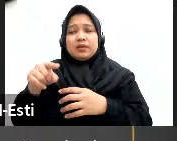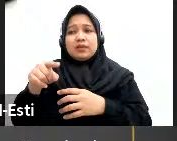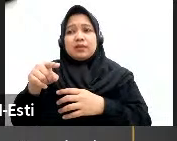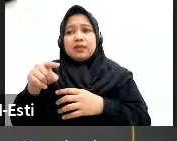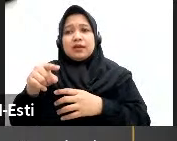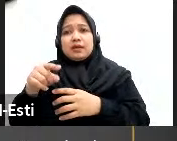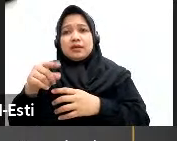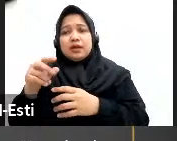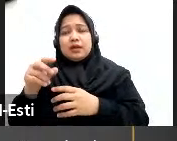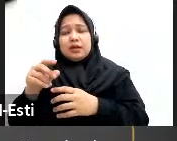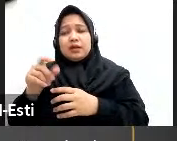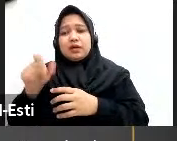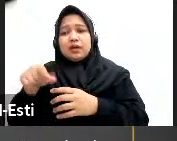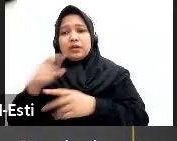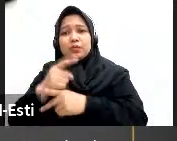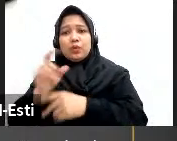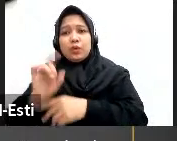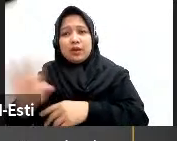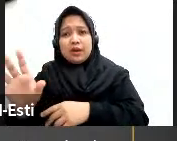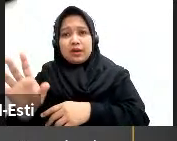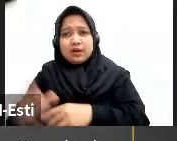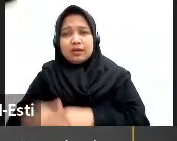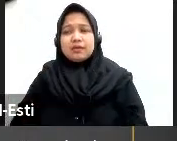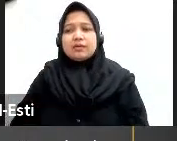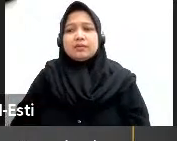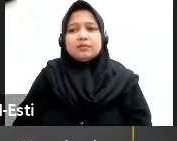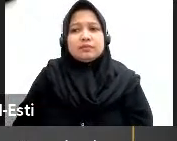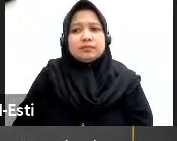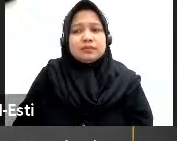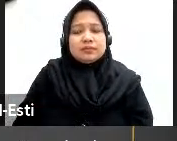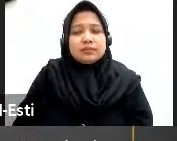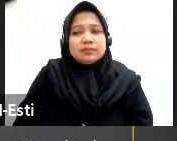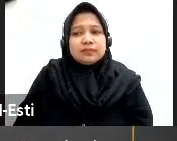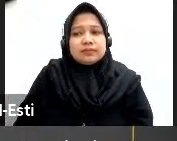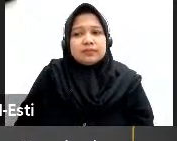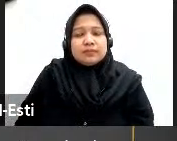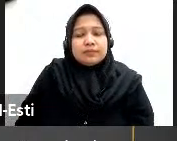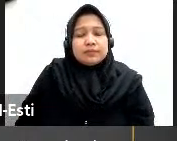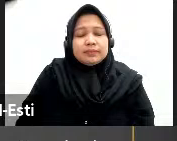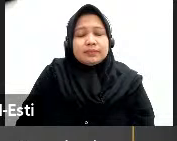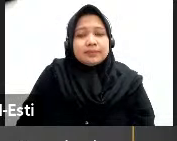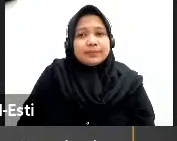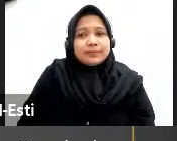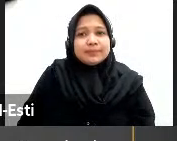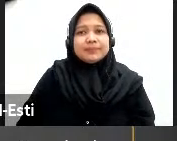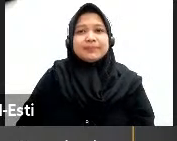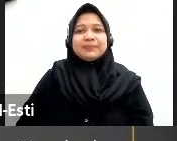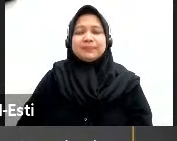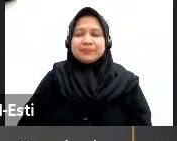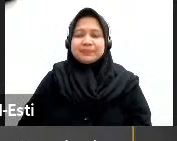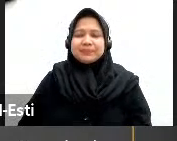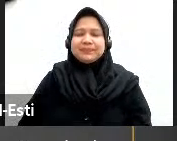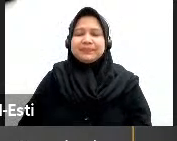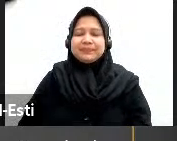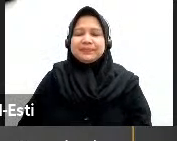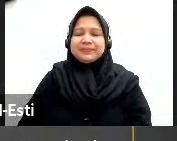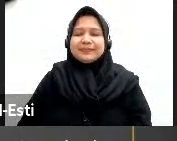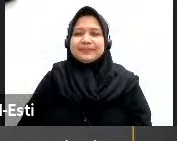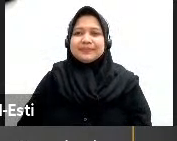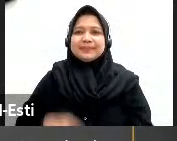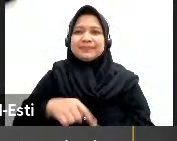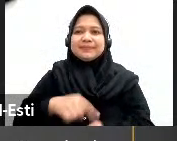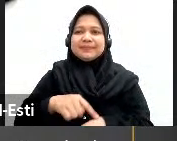terima kasih clip Hai itni karena ke tempat Keterbatasan waktu